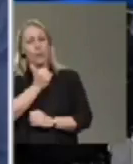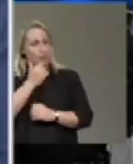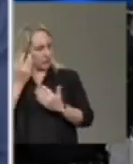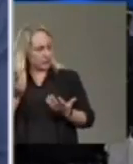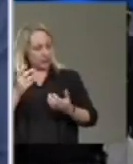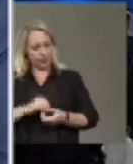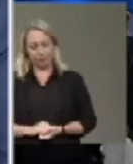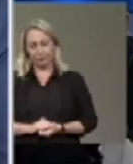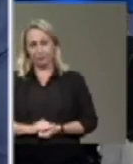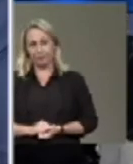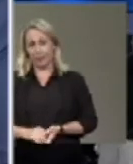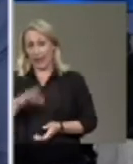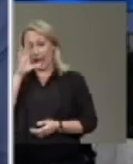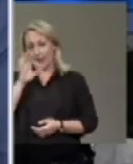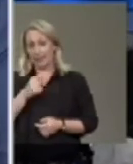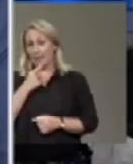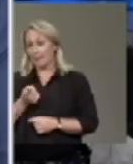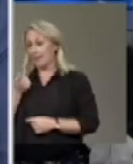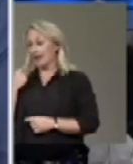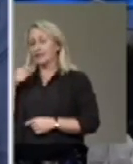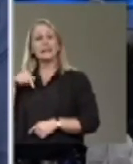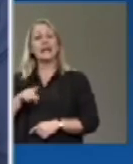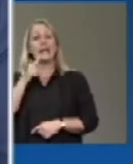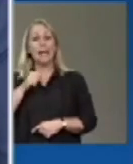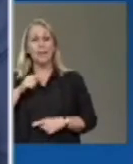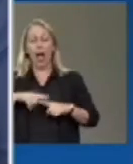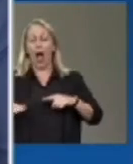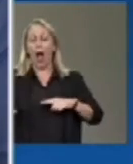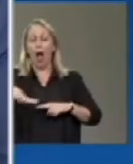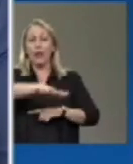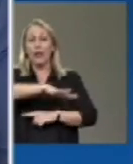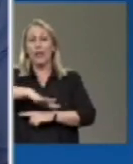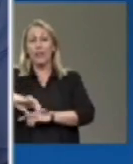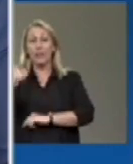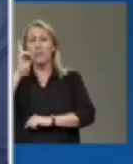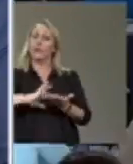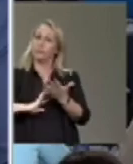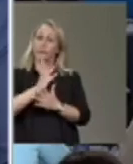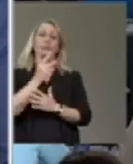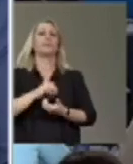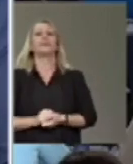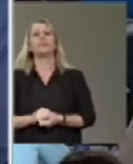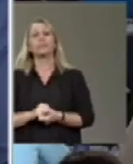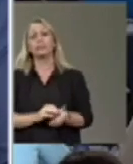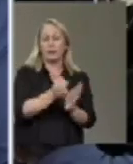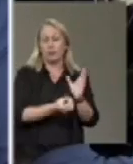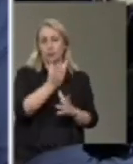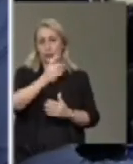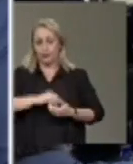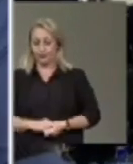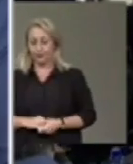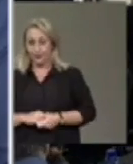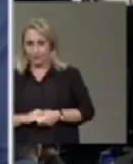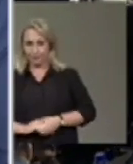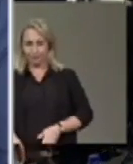είναι δυσανάλογες για να αντιμετωπίσουμε το κόστος ζωής είπαμε το παράδειγμα με τα νίκια για τους εκπαιδευτικούς είναι για όλο τον κόσμο τα νίκια